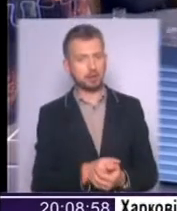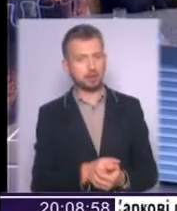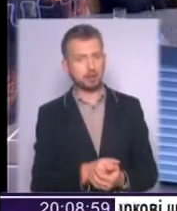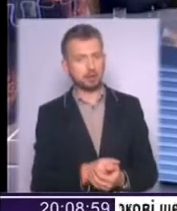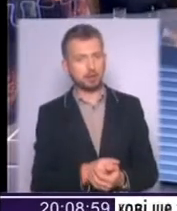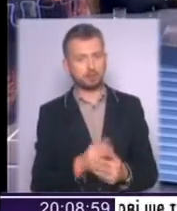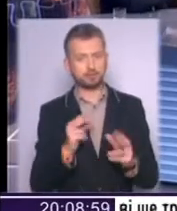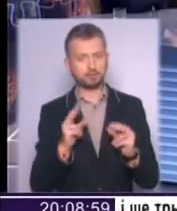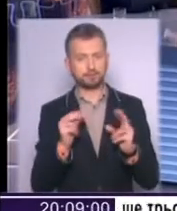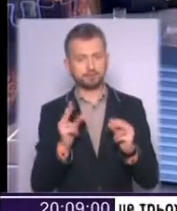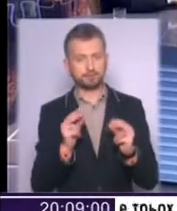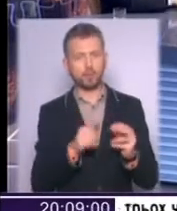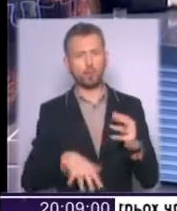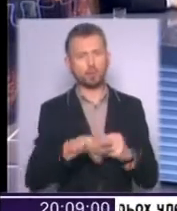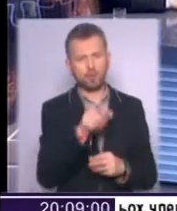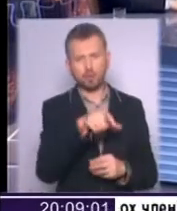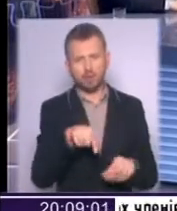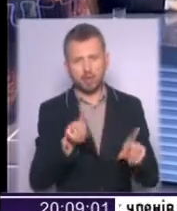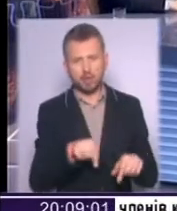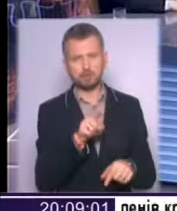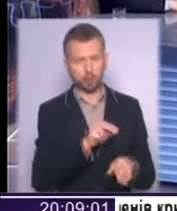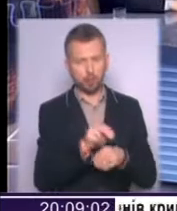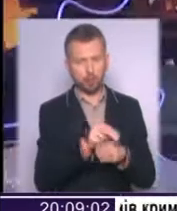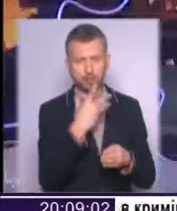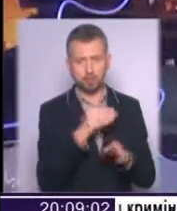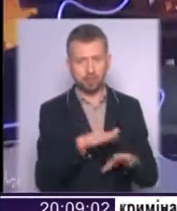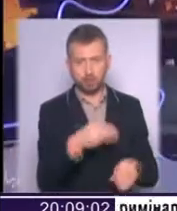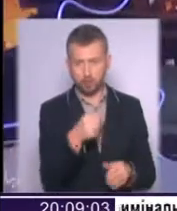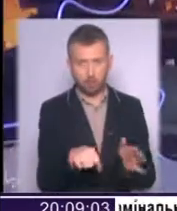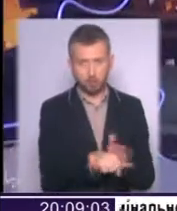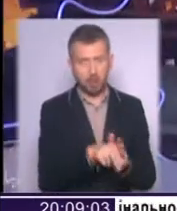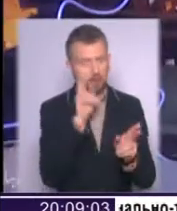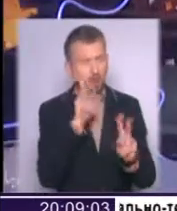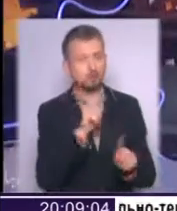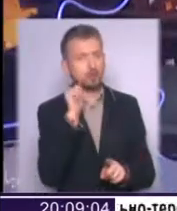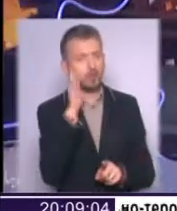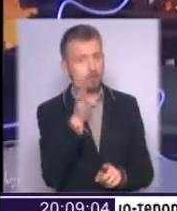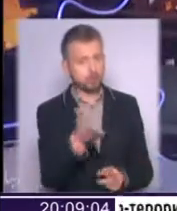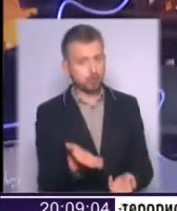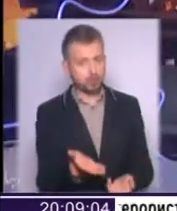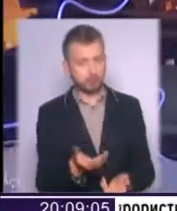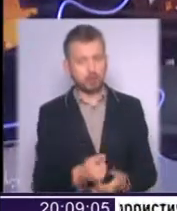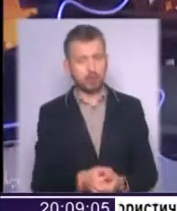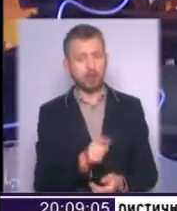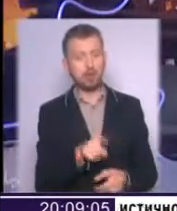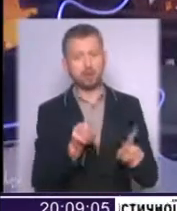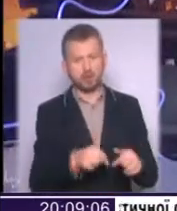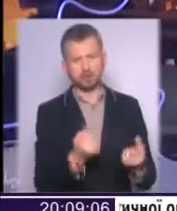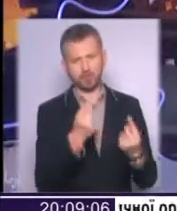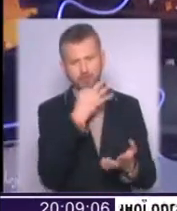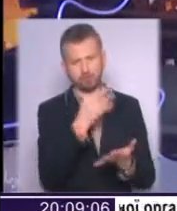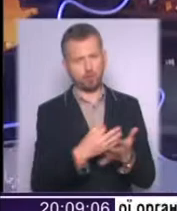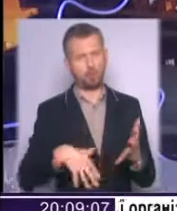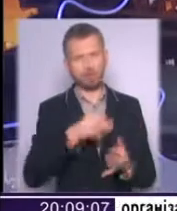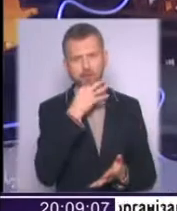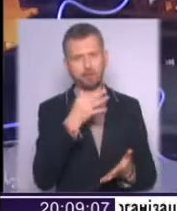Єдина різниця. Та усіх. У людей теж. Вони теж виховують своїх дітей, нема за що виховувати. Не знають, що завтра буде. Тут у них теж велика так, відповідальність. У всіх відповідальність